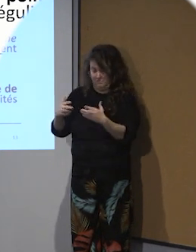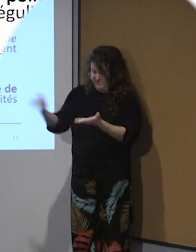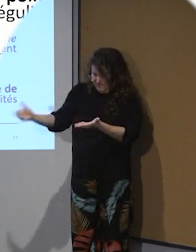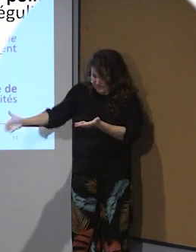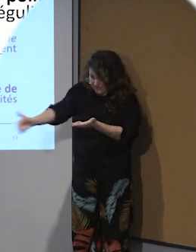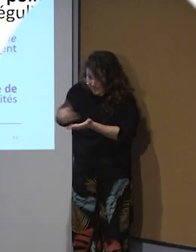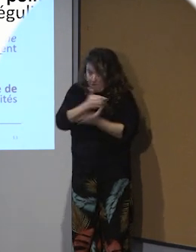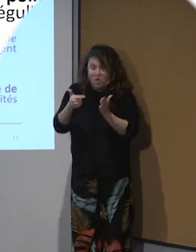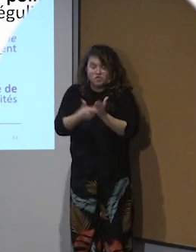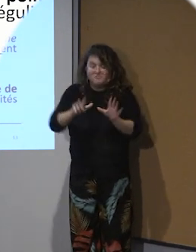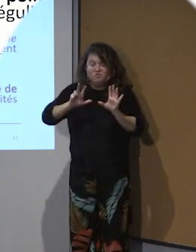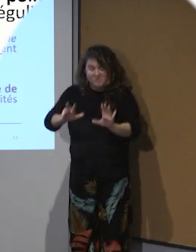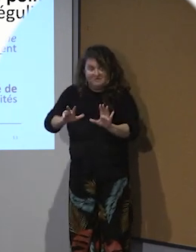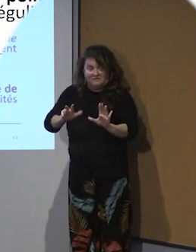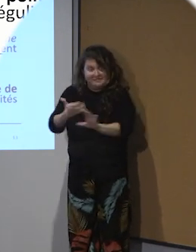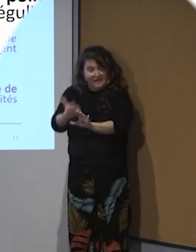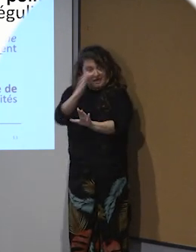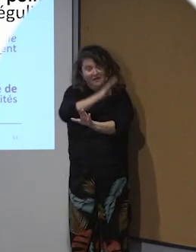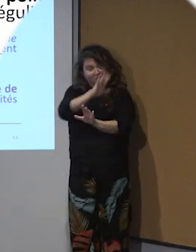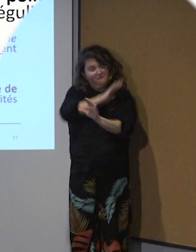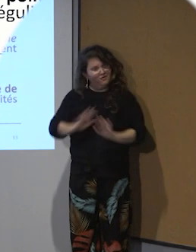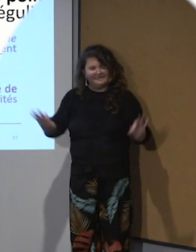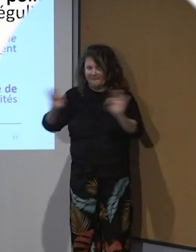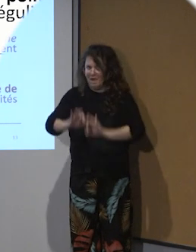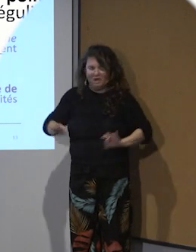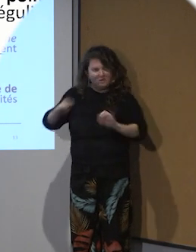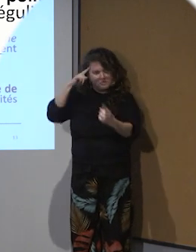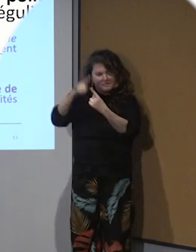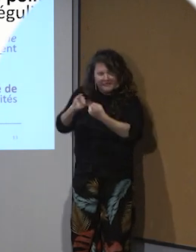des actions en France contre la sédentarité.